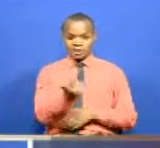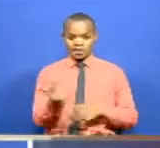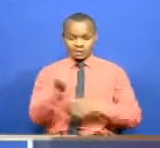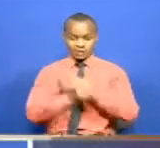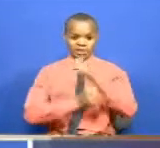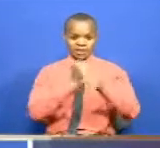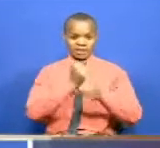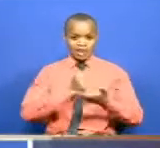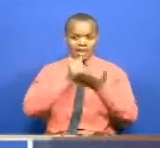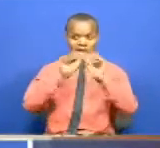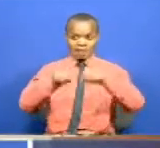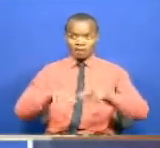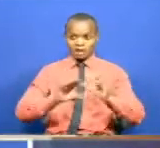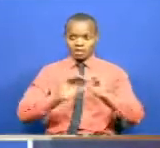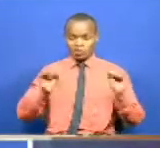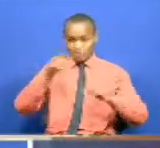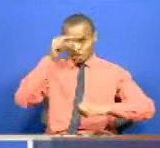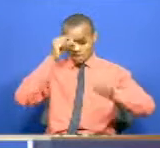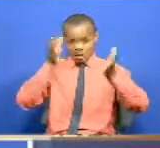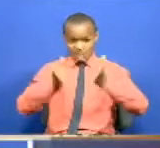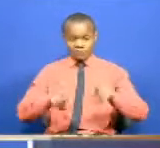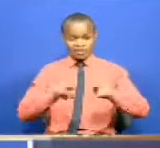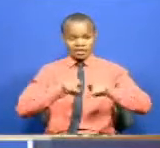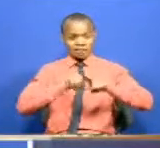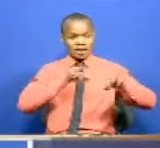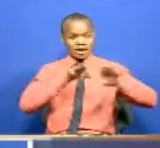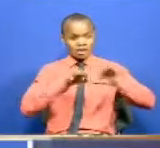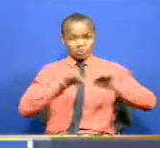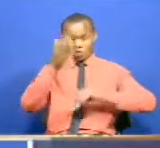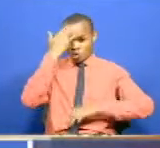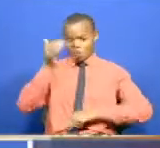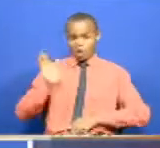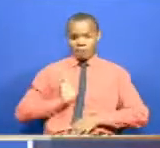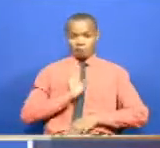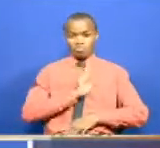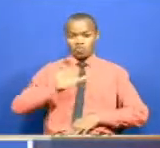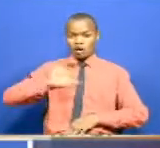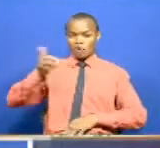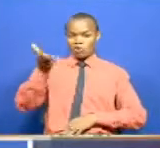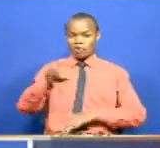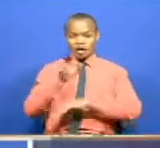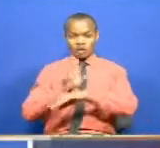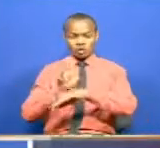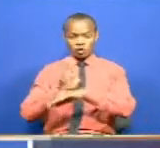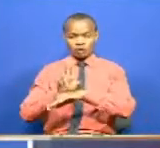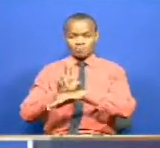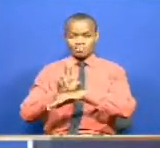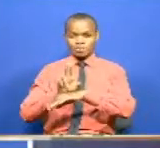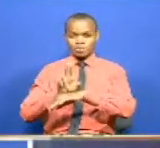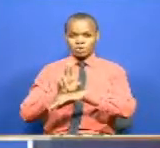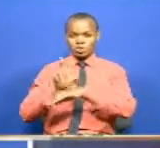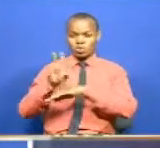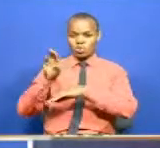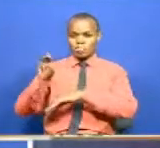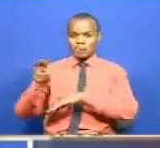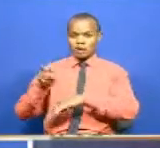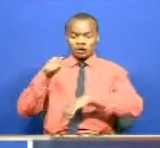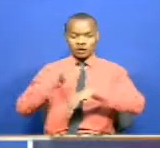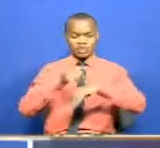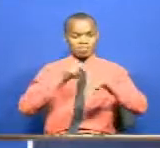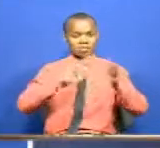help. Governor huyo alitakiwa pia kueleza ni kwa nini bodi ya kaunti hiyo ilitumia shilingi milioni 2 pekee kwenye mradi wa